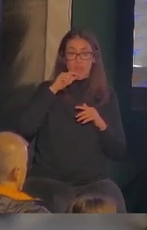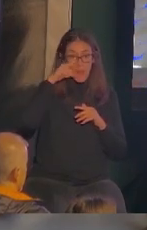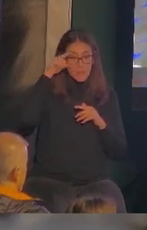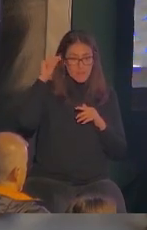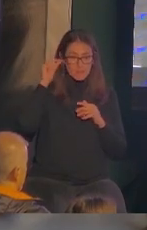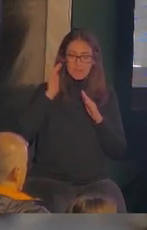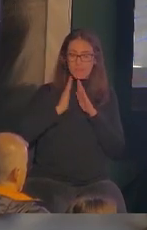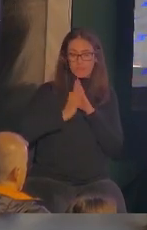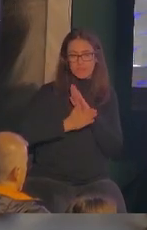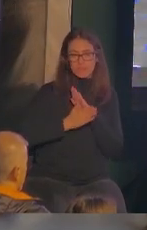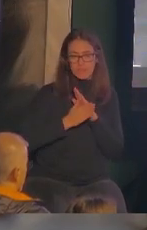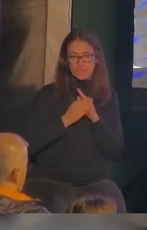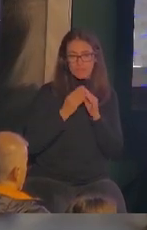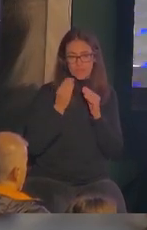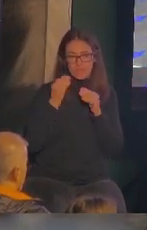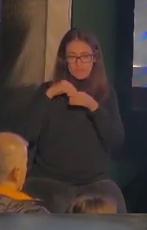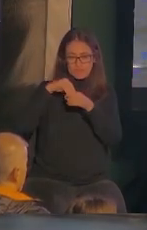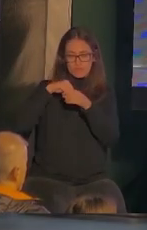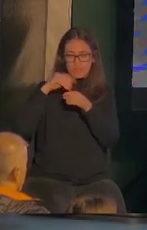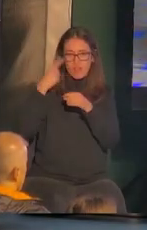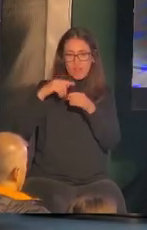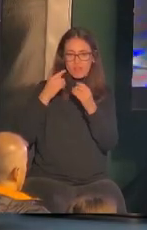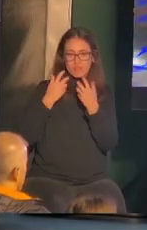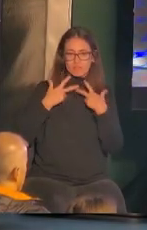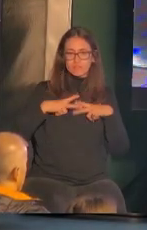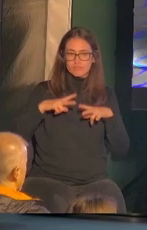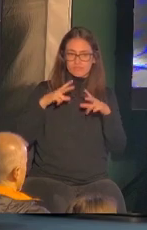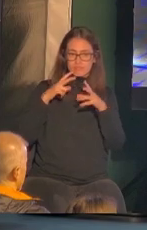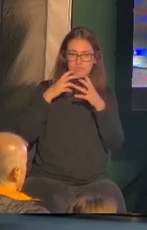sec és el que m'aportarà tota aquesta...